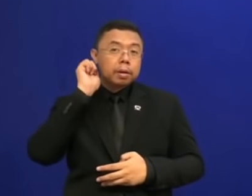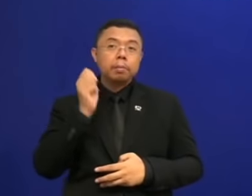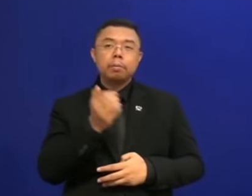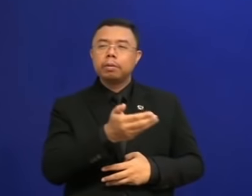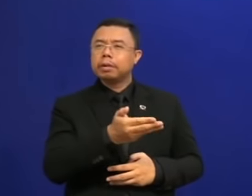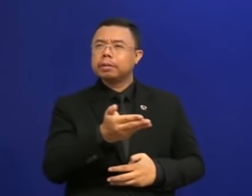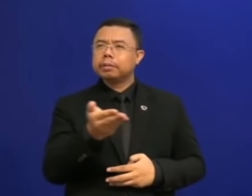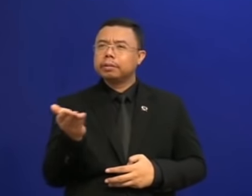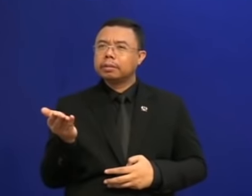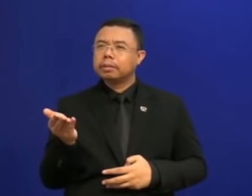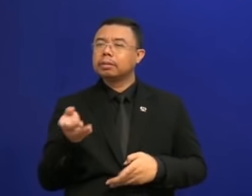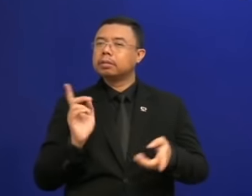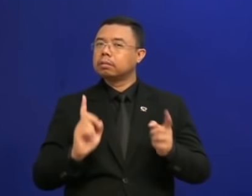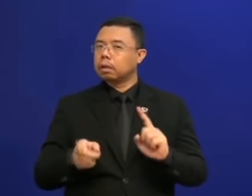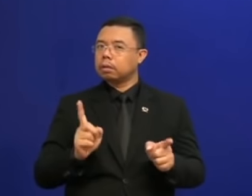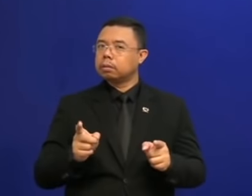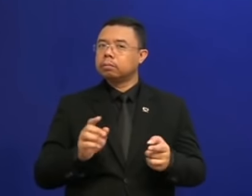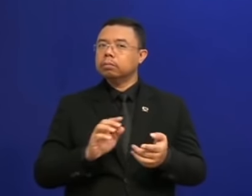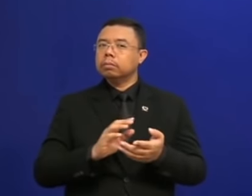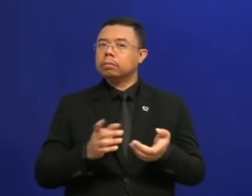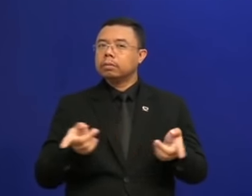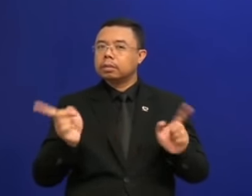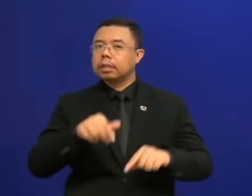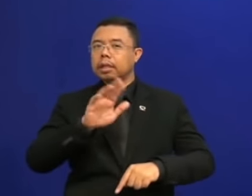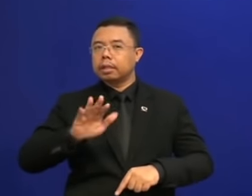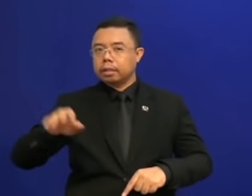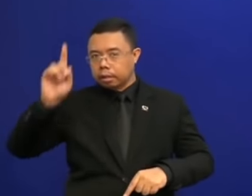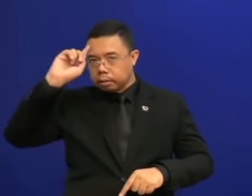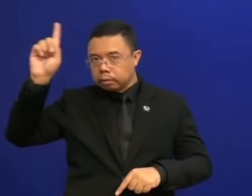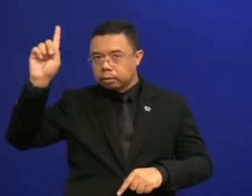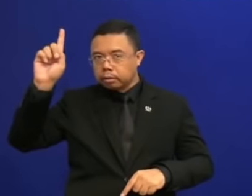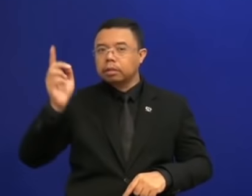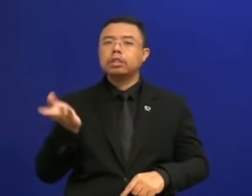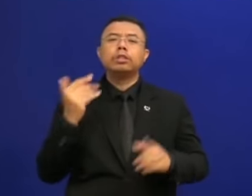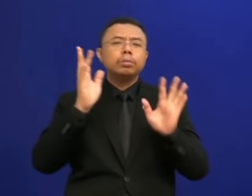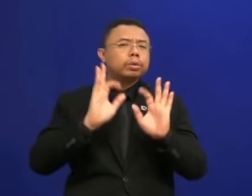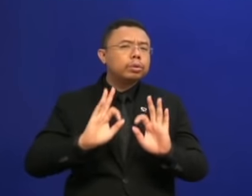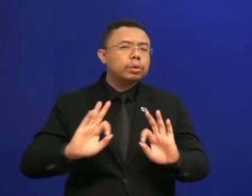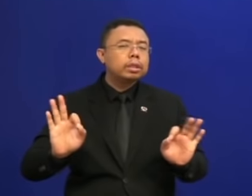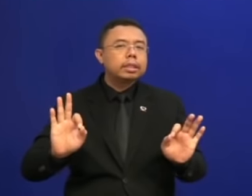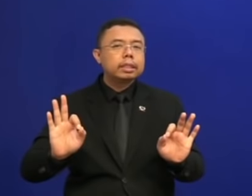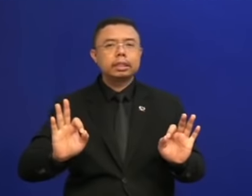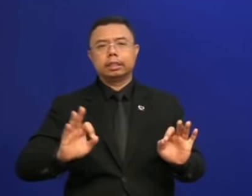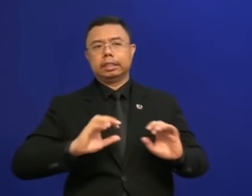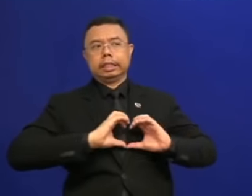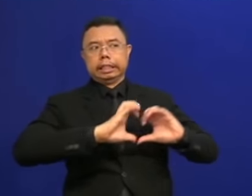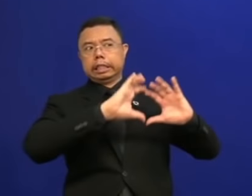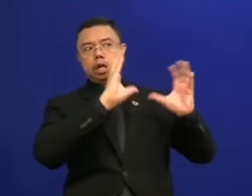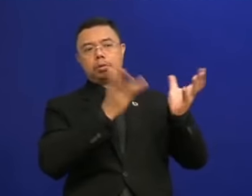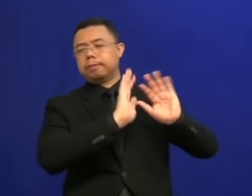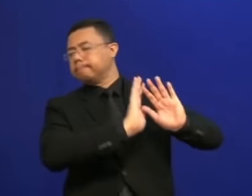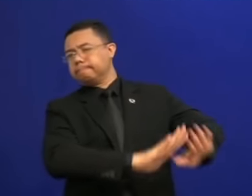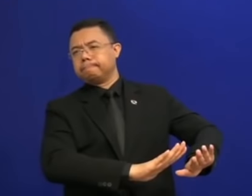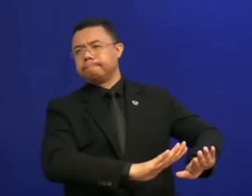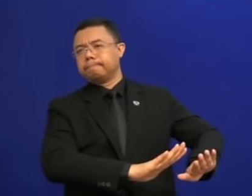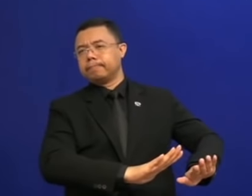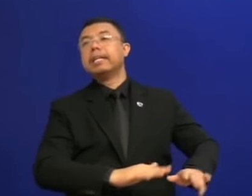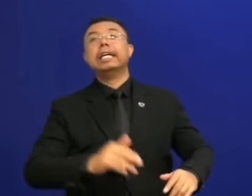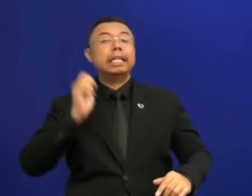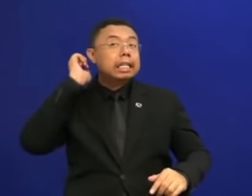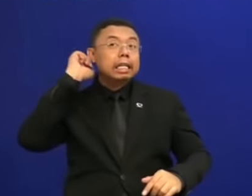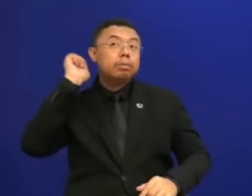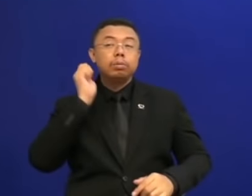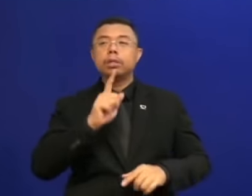wanita, kalau menjadi anak-anak Allah, ya, hidup suci lalu meninggalkan percintaan dunia,